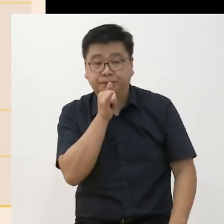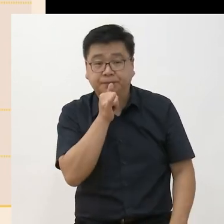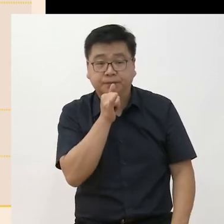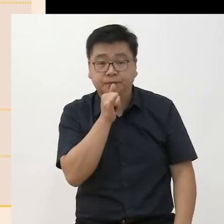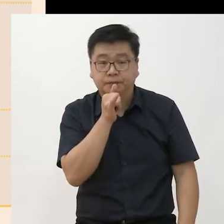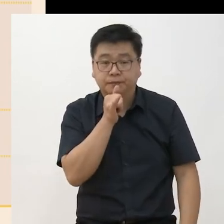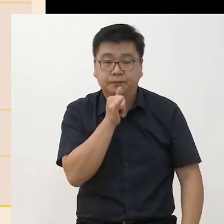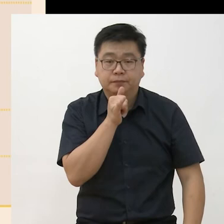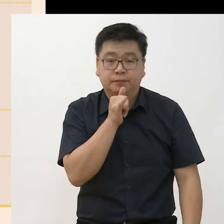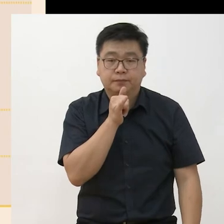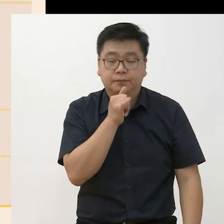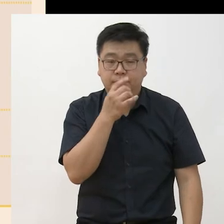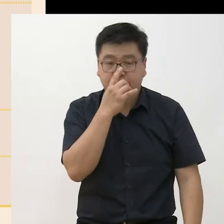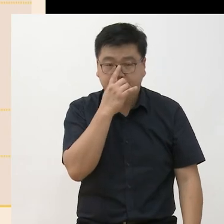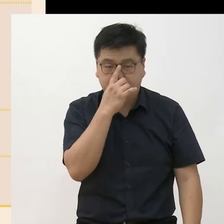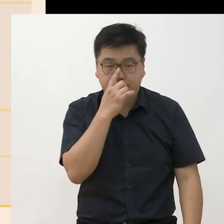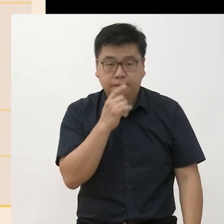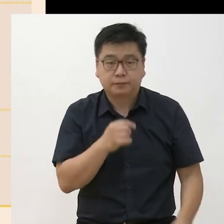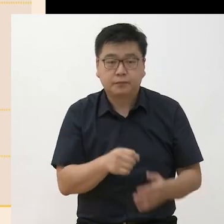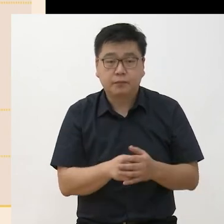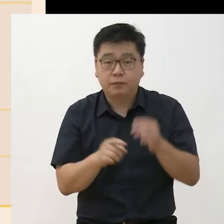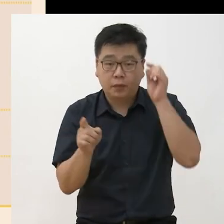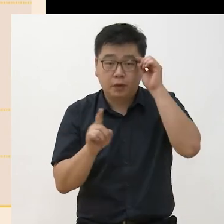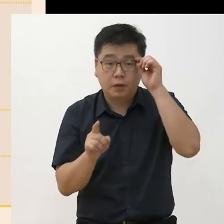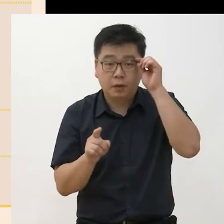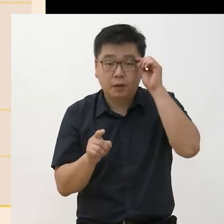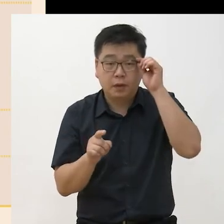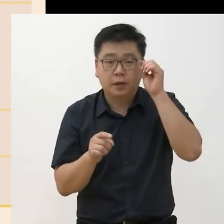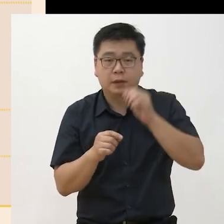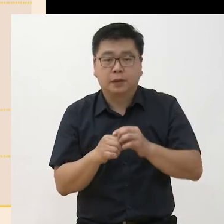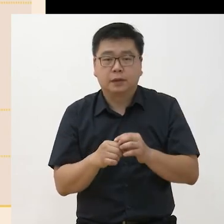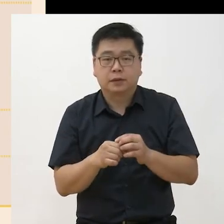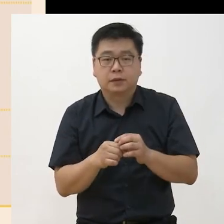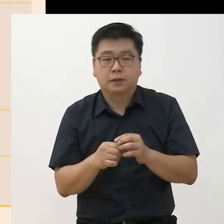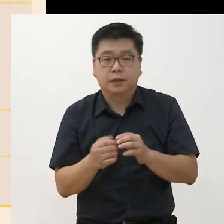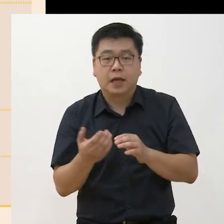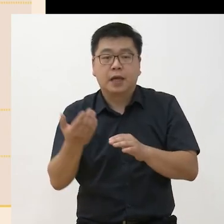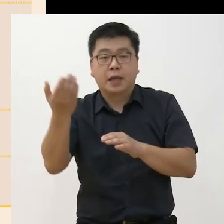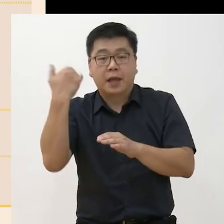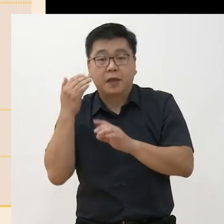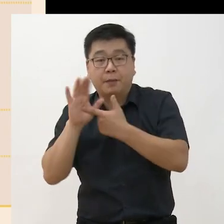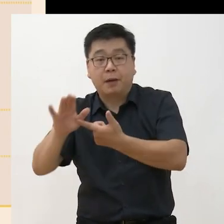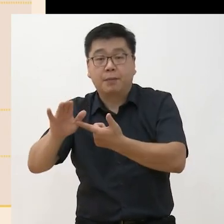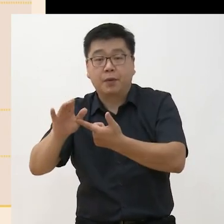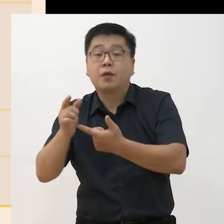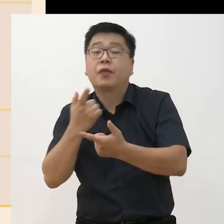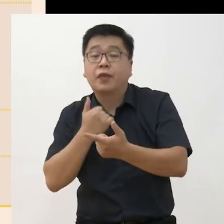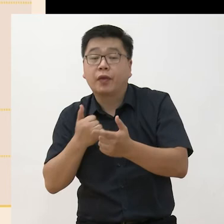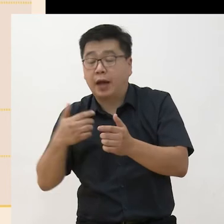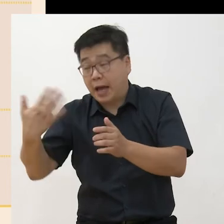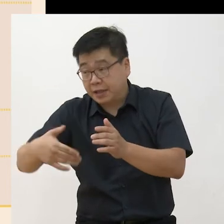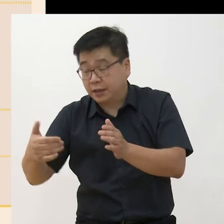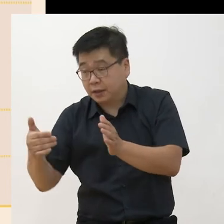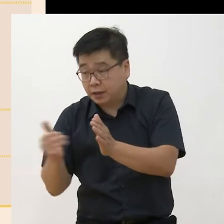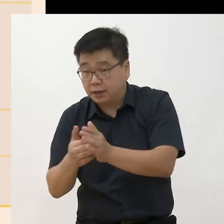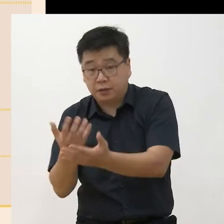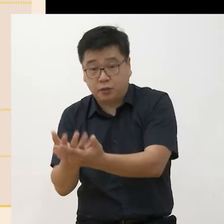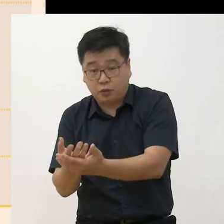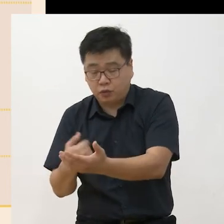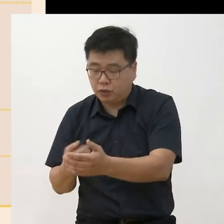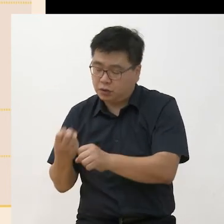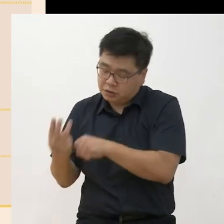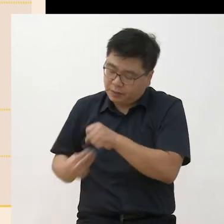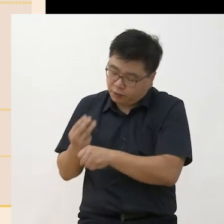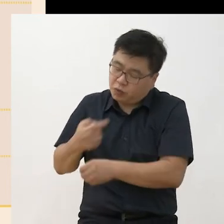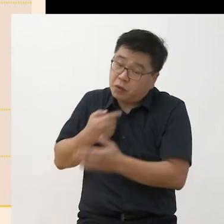심사에 참고하는 자료들은 기명 발표작 그리고 뭐 최근 3년간의 문학 창작 활동 실적